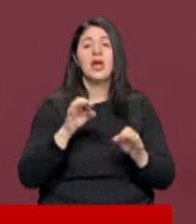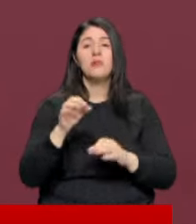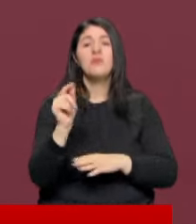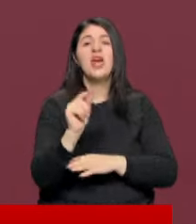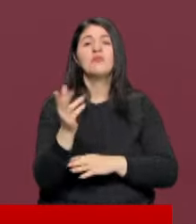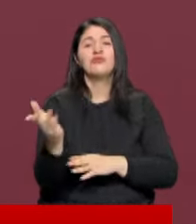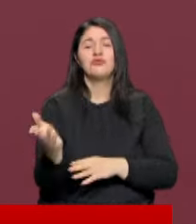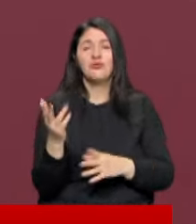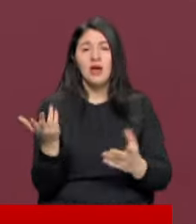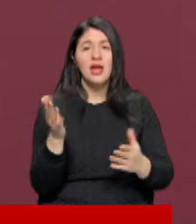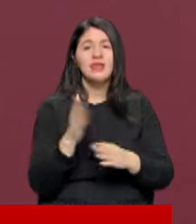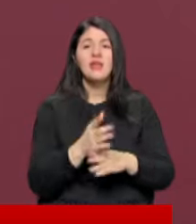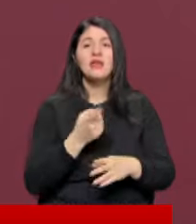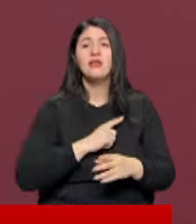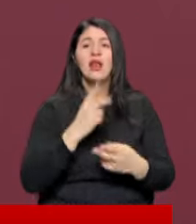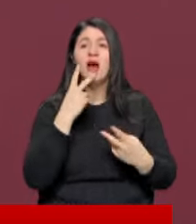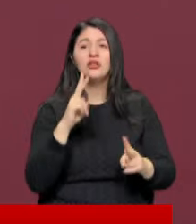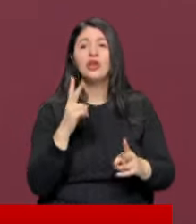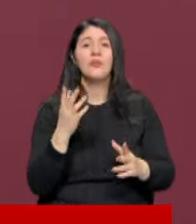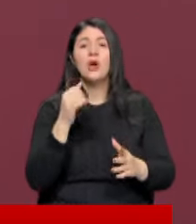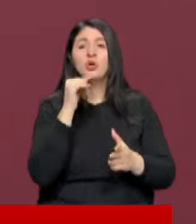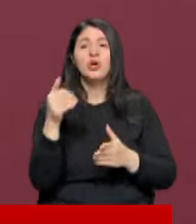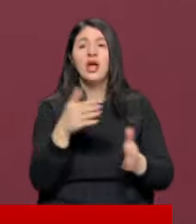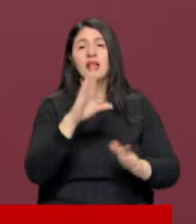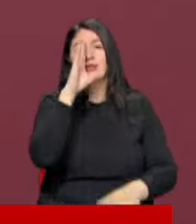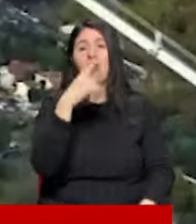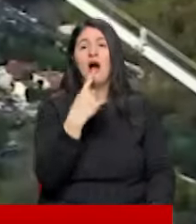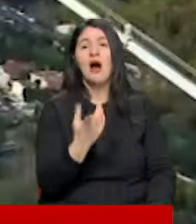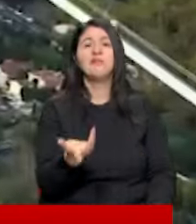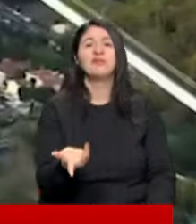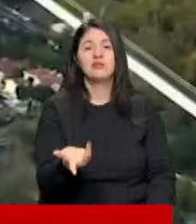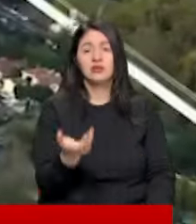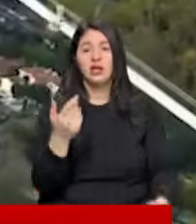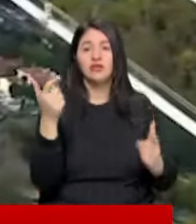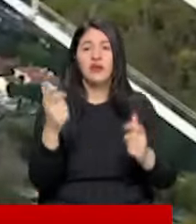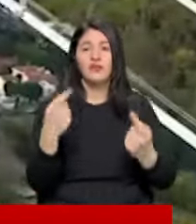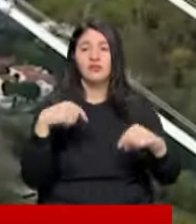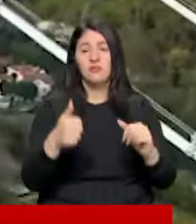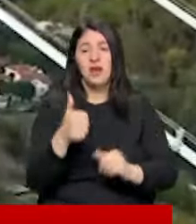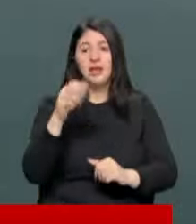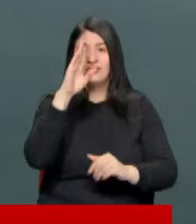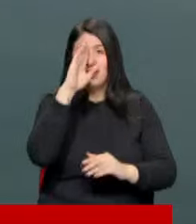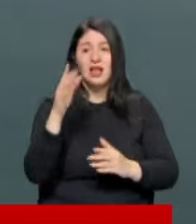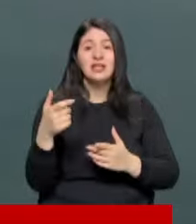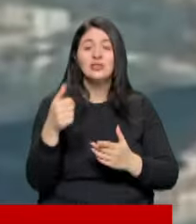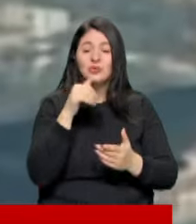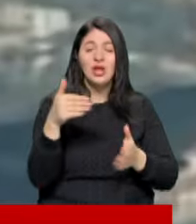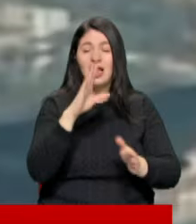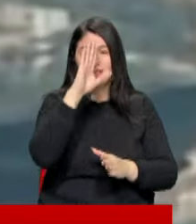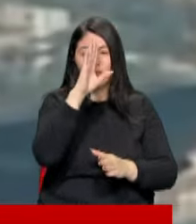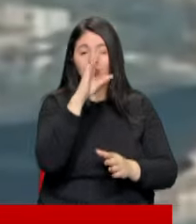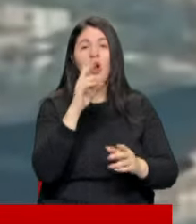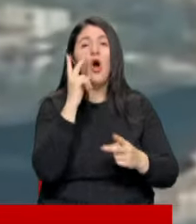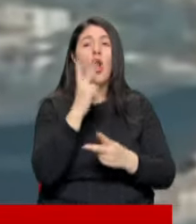idi. Murat Kurum neden adaylık açıklamasında Kanal İstanbul'dan bahsetmiyor? Çevre ve Şehircilik Bakanı iken Kanal İstanbul'u özgürlük